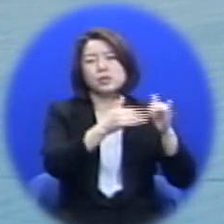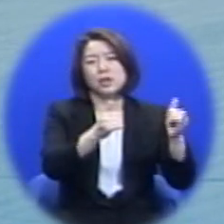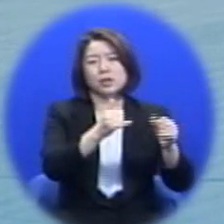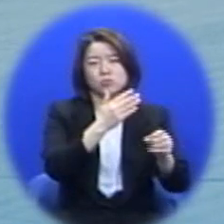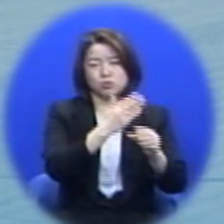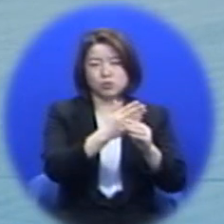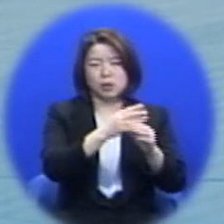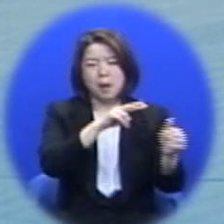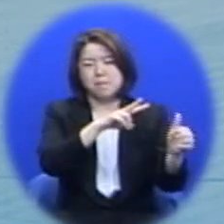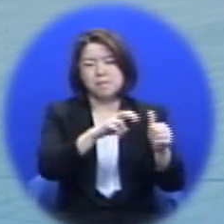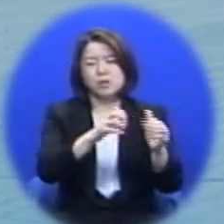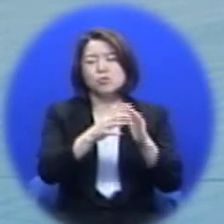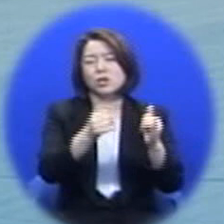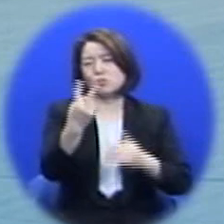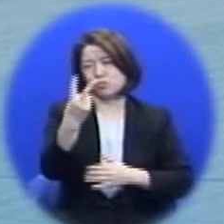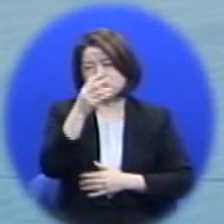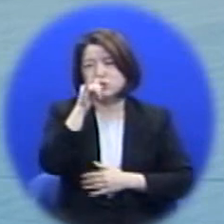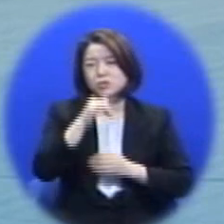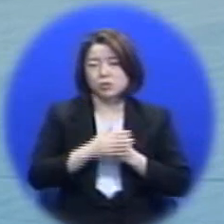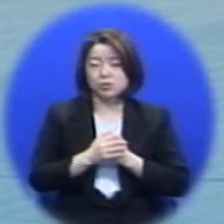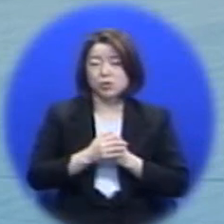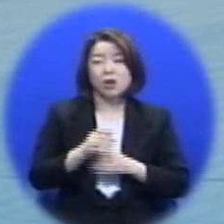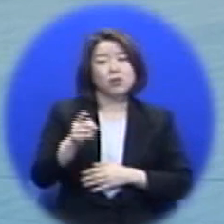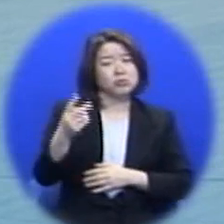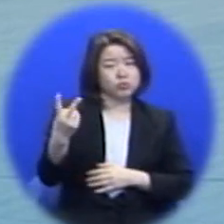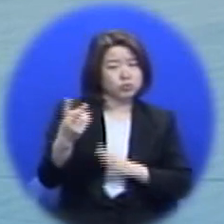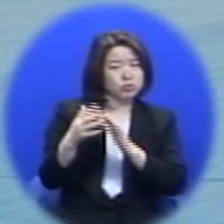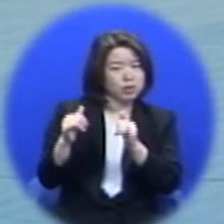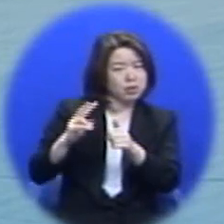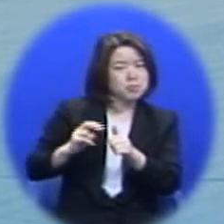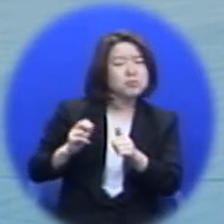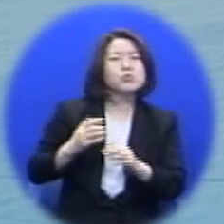있습니다. 그 사람을 미워하고 있었습니다.